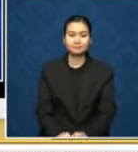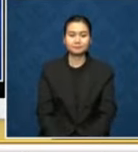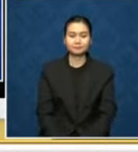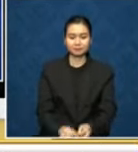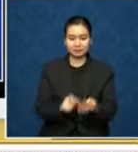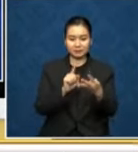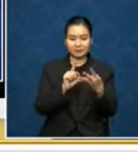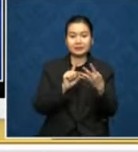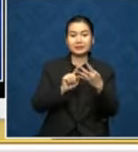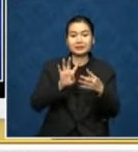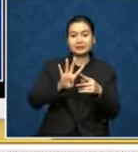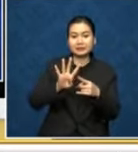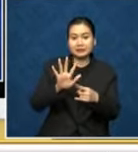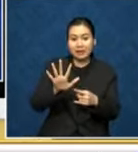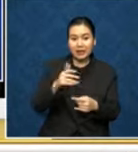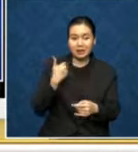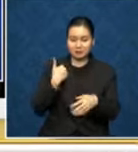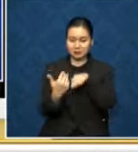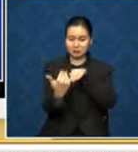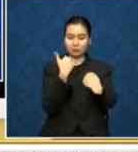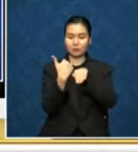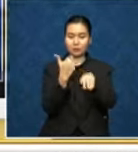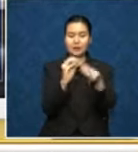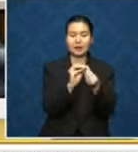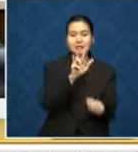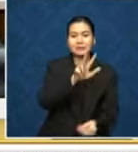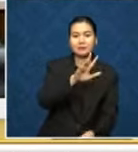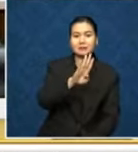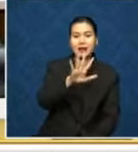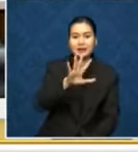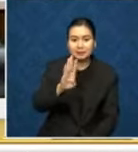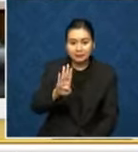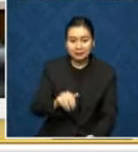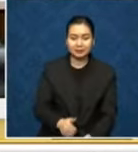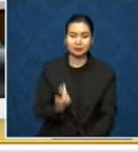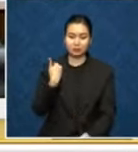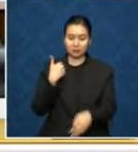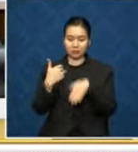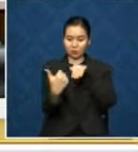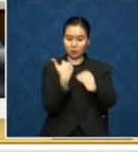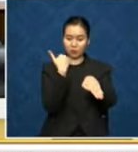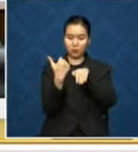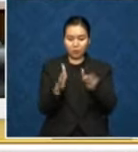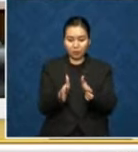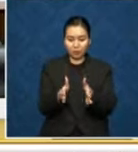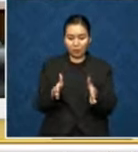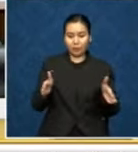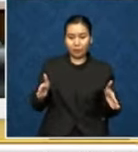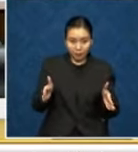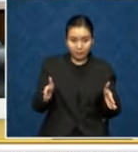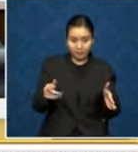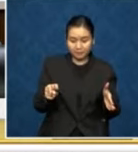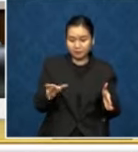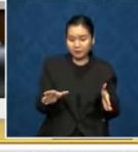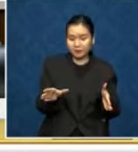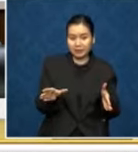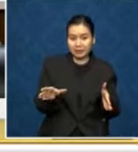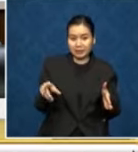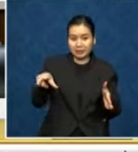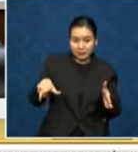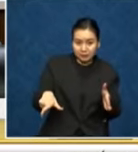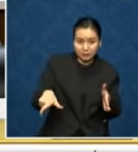4และเรื่องที่5เป็นเรื่องถนนของทางหลวงหมายเลข3454ครับขณะนี้ทางหลวงได้ขยายไปช่วงนึงแล้วก็เหลืออีกช่